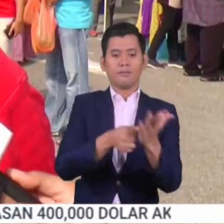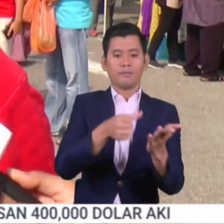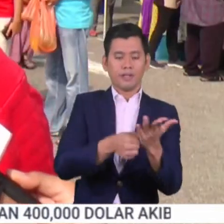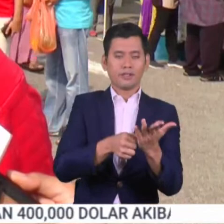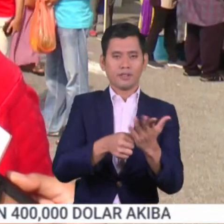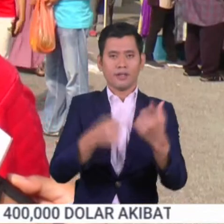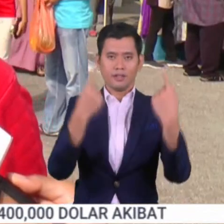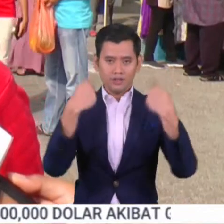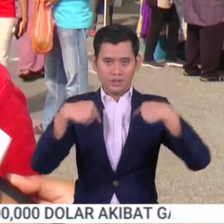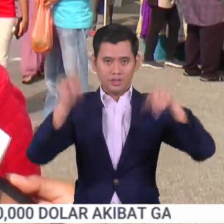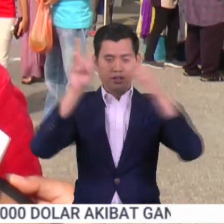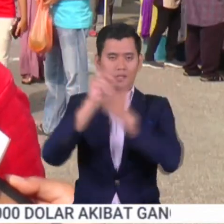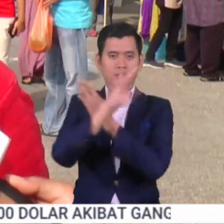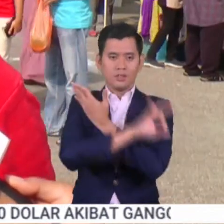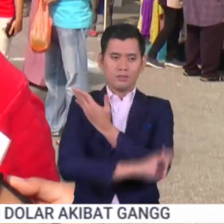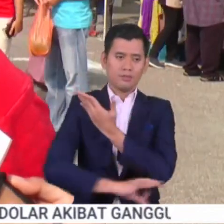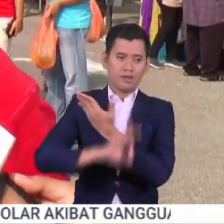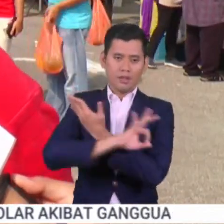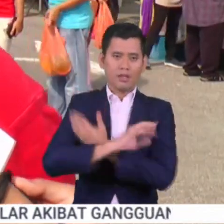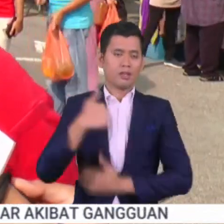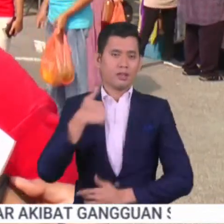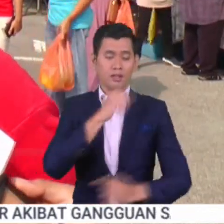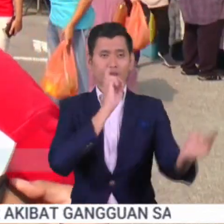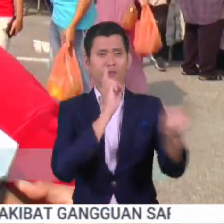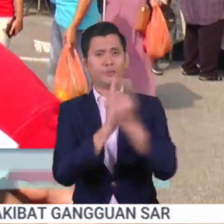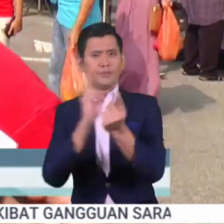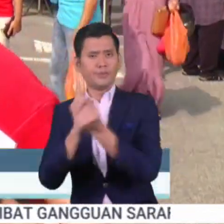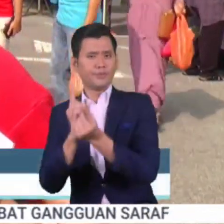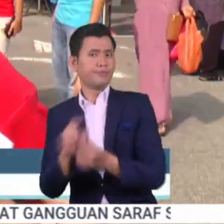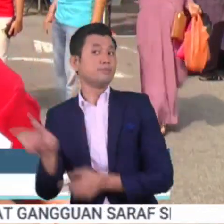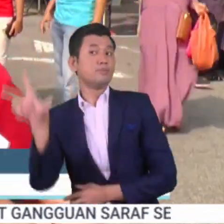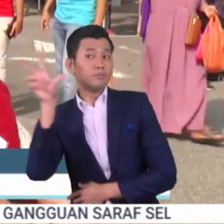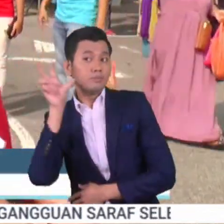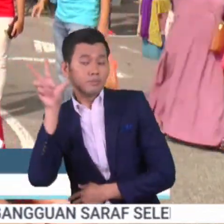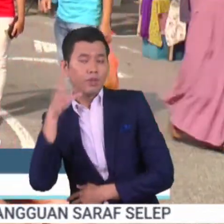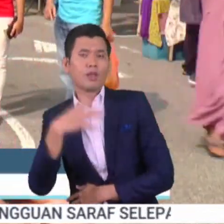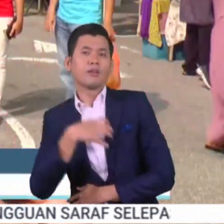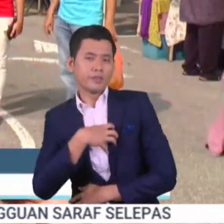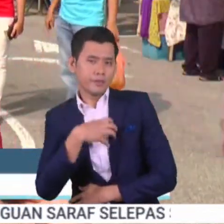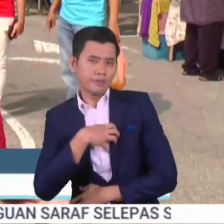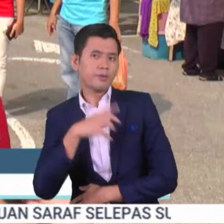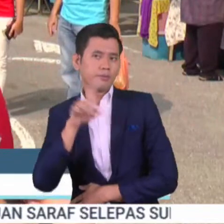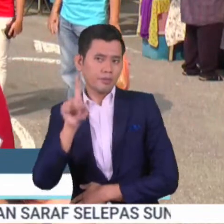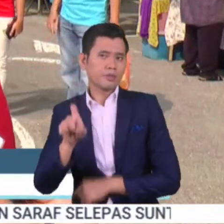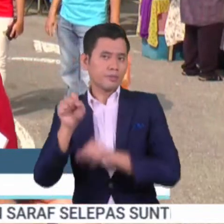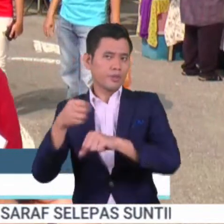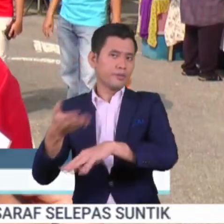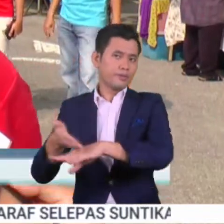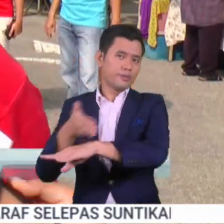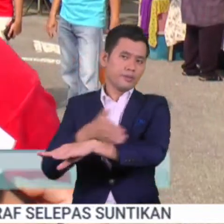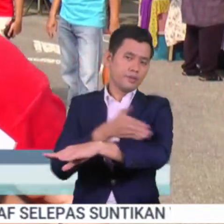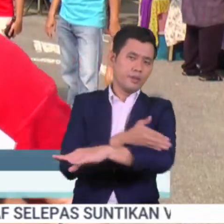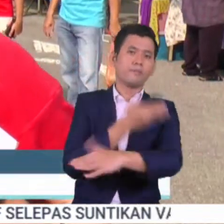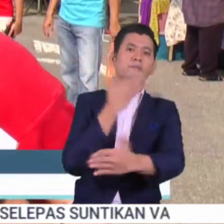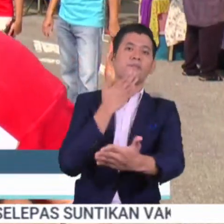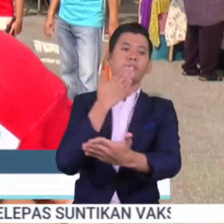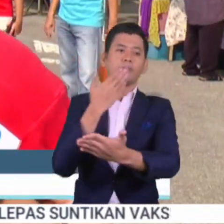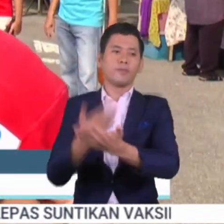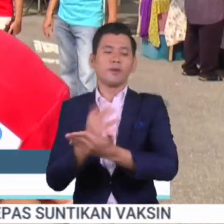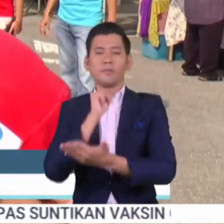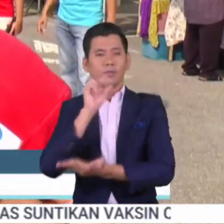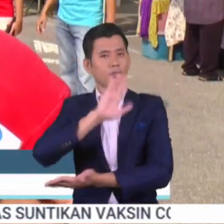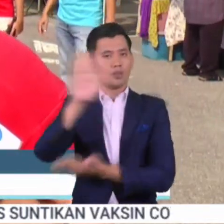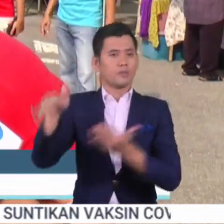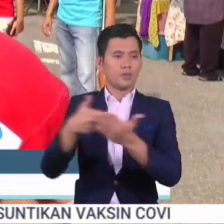Di samping kita bertemu itu, kita akan mendengar apa keluhan-keluhan yang perlu diperbaiki lagi, ditambah baik. Tak semua